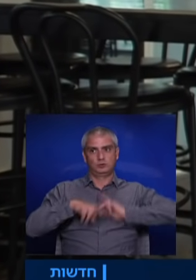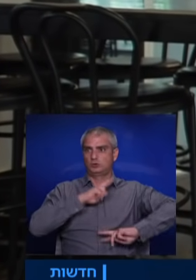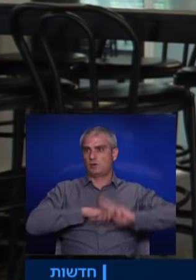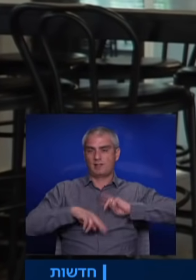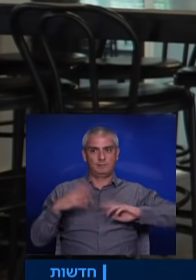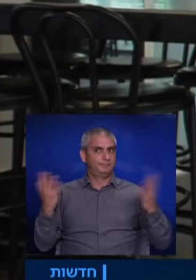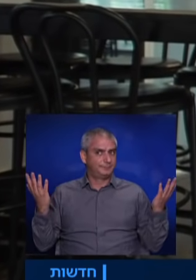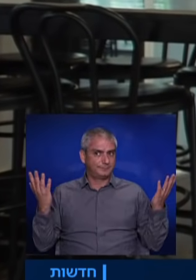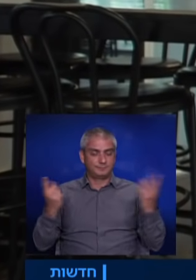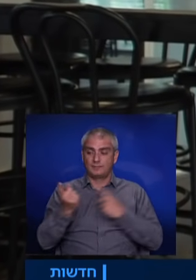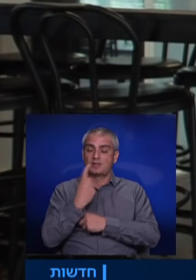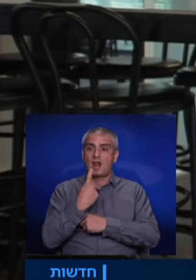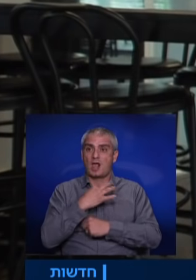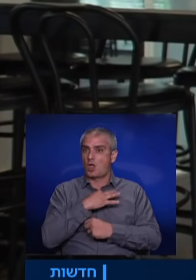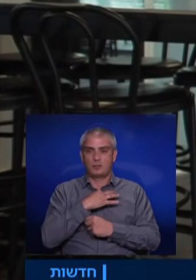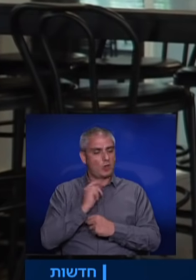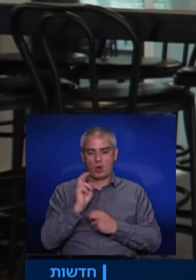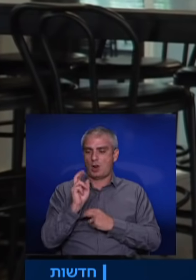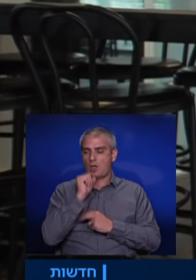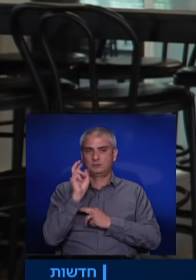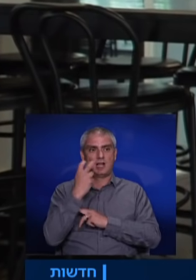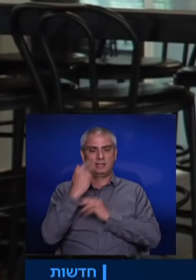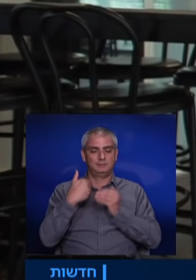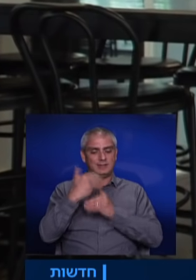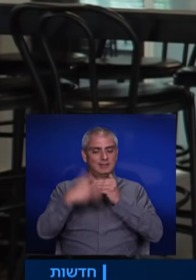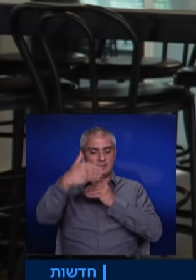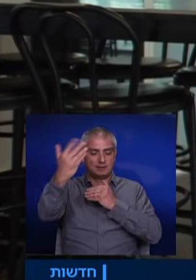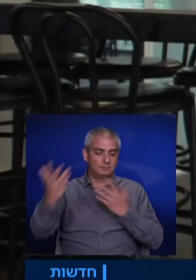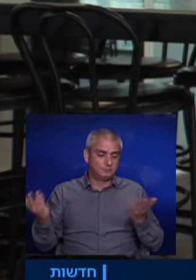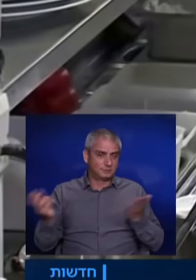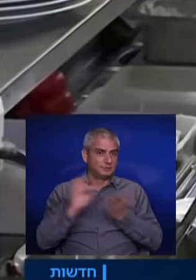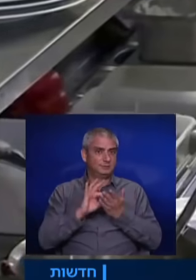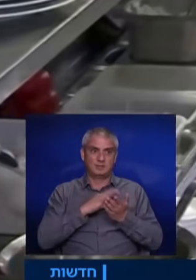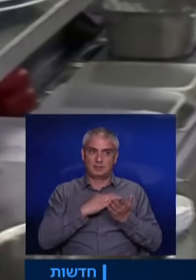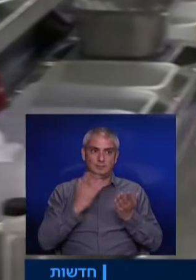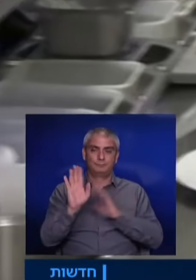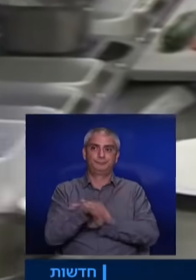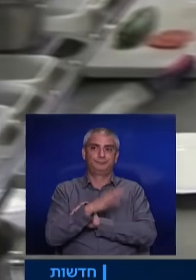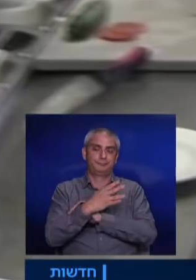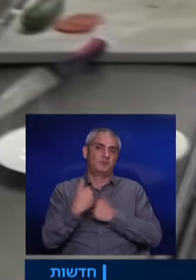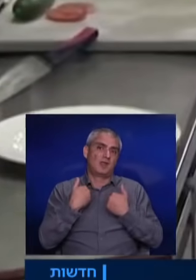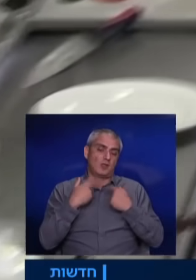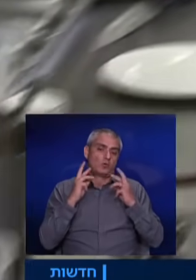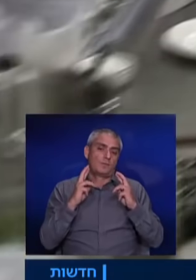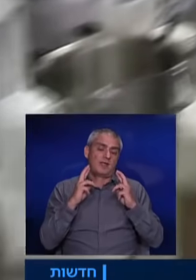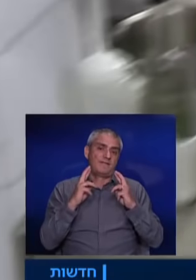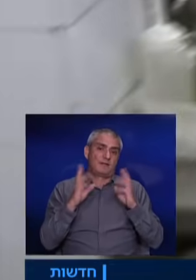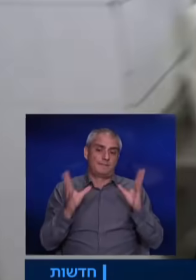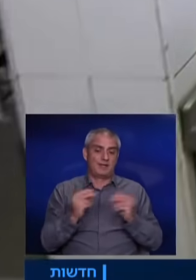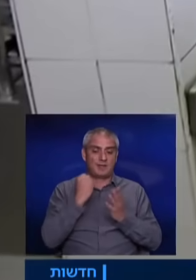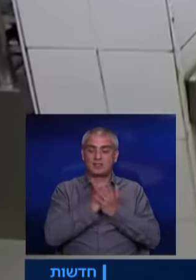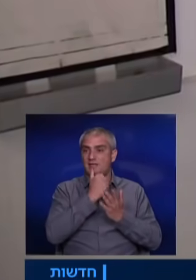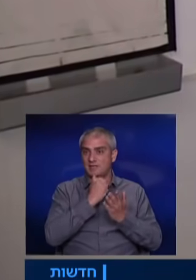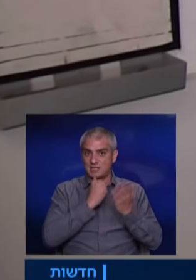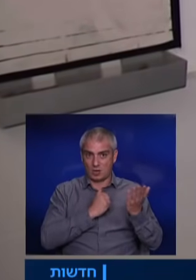מכך שלקוחות לא מזמינים אירועים קדימה, המשרדים שלנו שוממים. אנחנו מקווים שבאמצעות התו